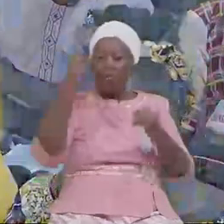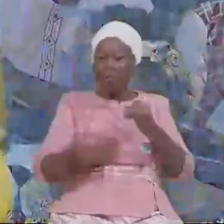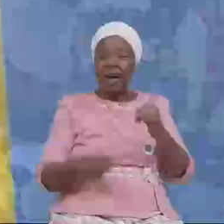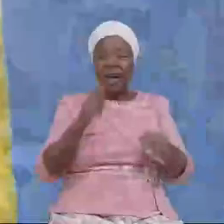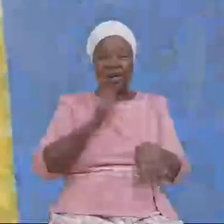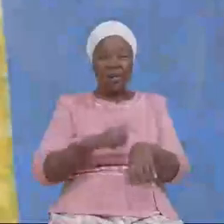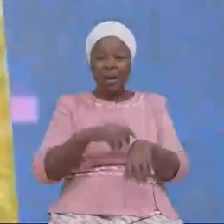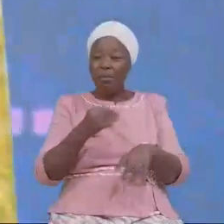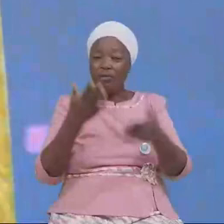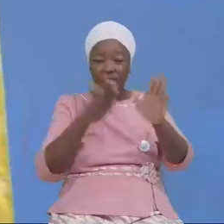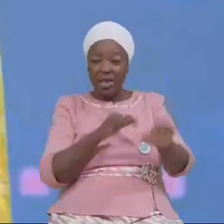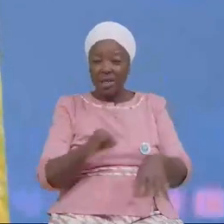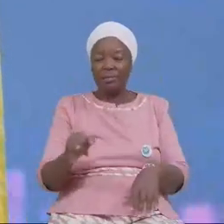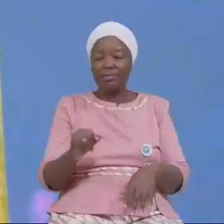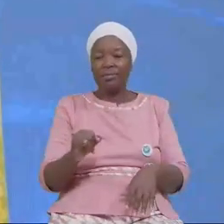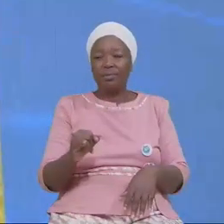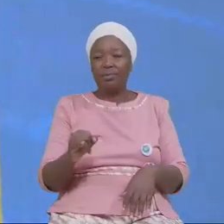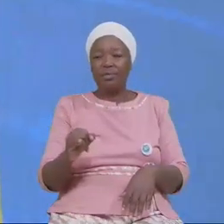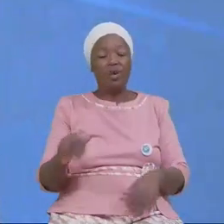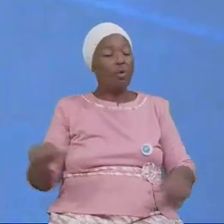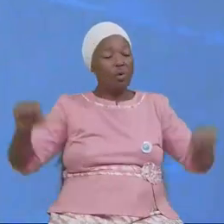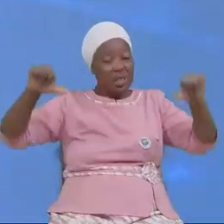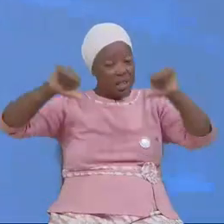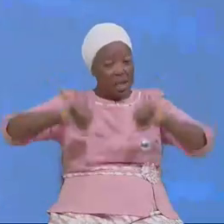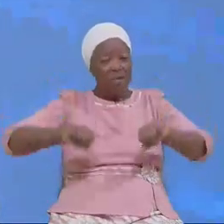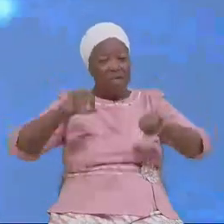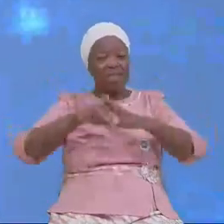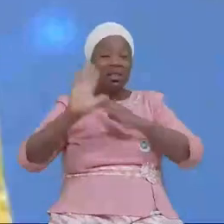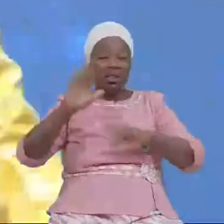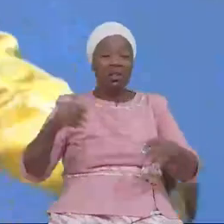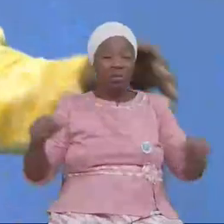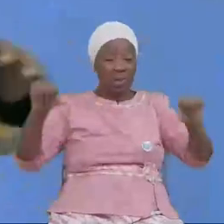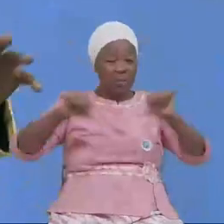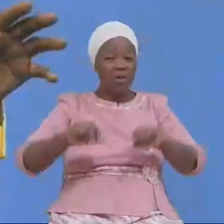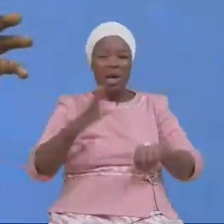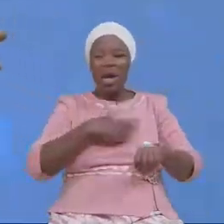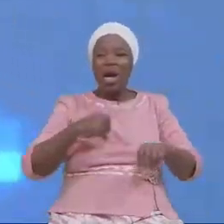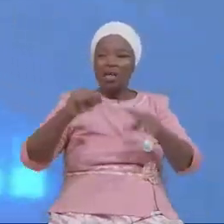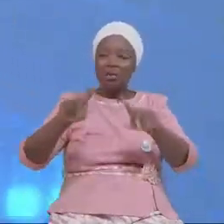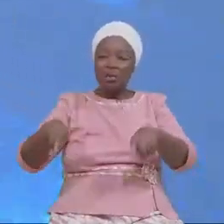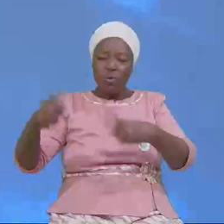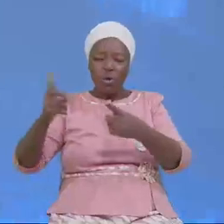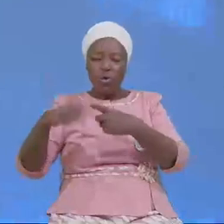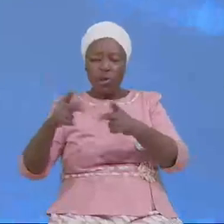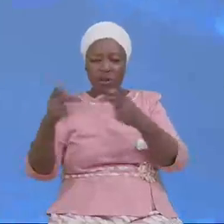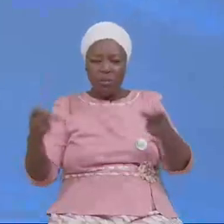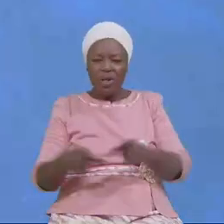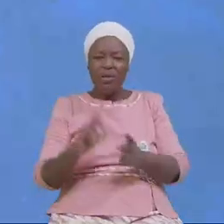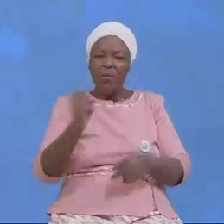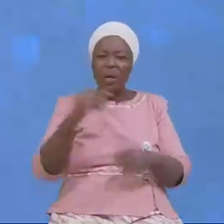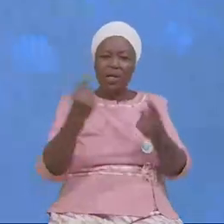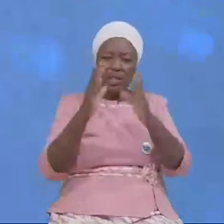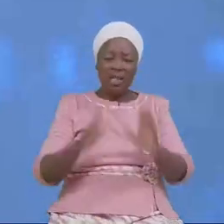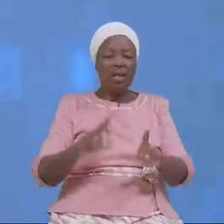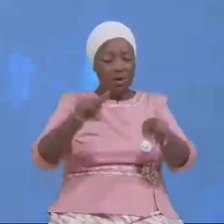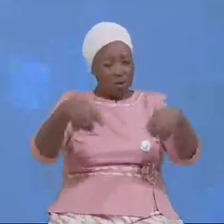de mourir et d'être condamné, et aller là où les pécheurs vont,